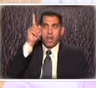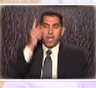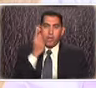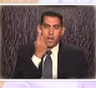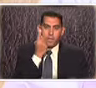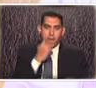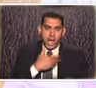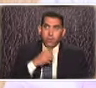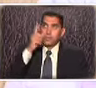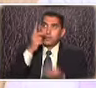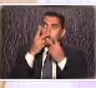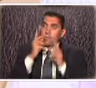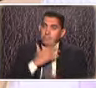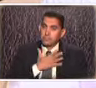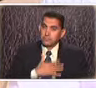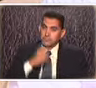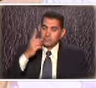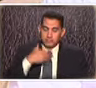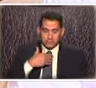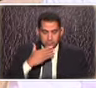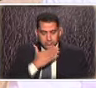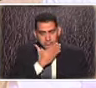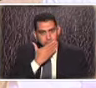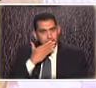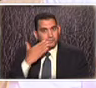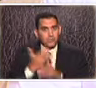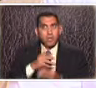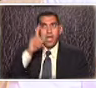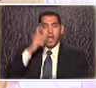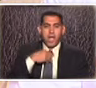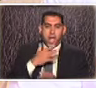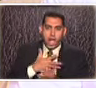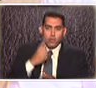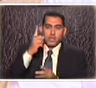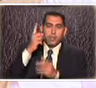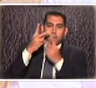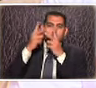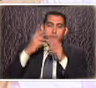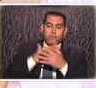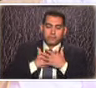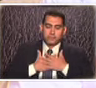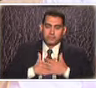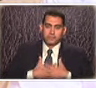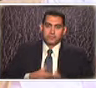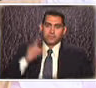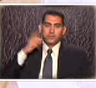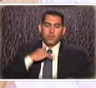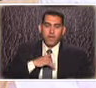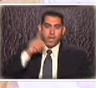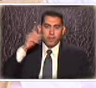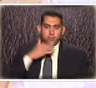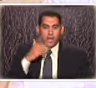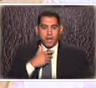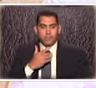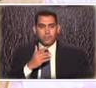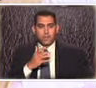منطلقه قناعته بان هذا الخلق هو الاسماء وهنا يلتبس احيانا هذا المنطلق بمنطلق الخوف لا يعني امشي